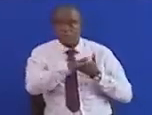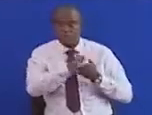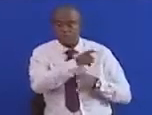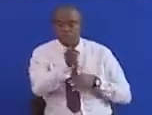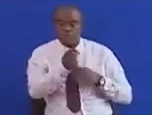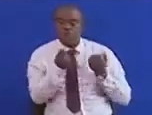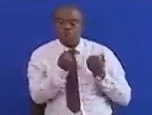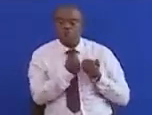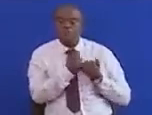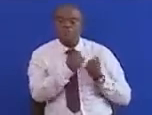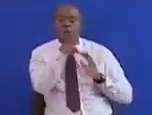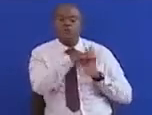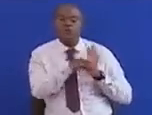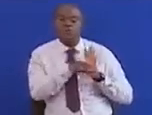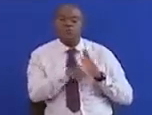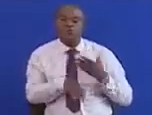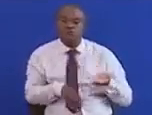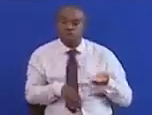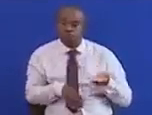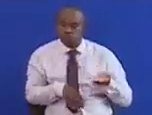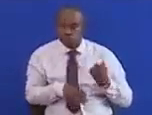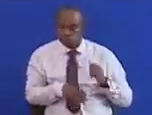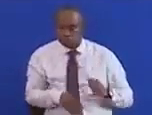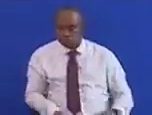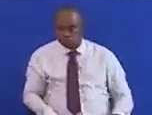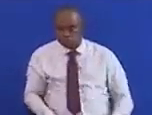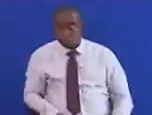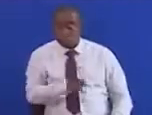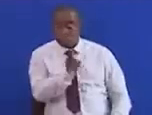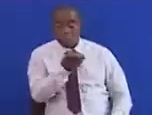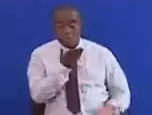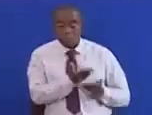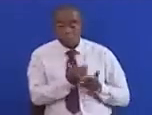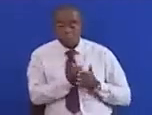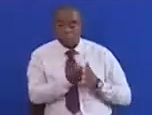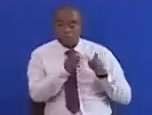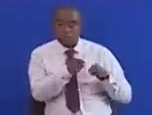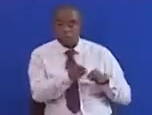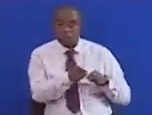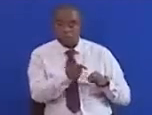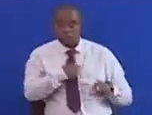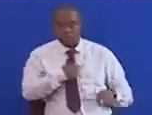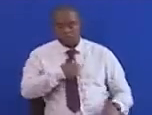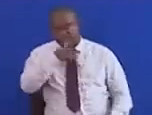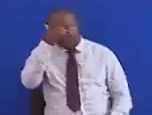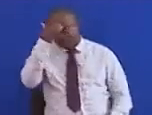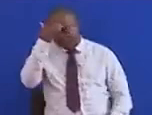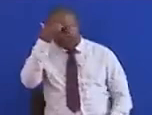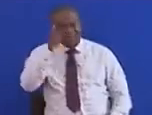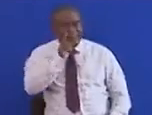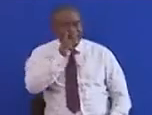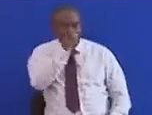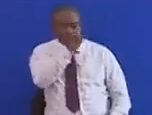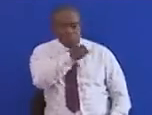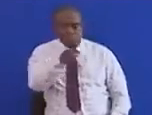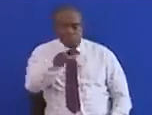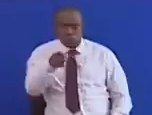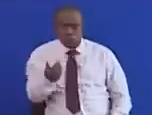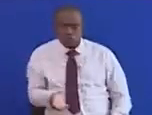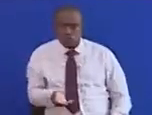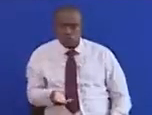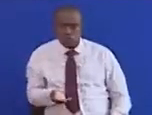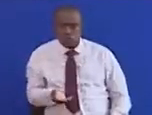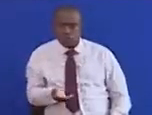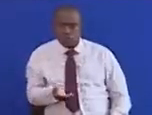kutengeneza utaratibu. Na hizi haya mapendekezo yanayotolewa, mimi sidhani kama kila mtu itakuwa